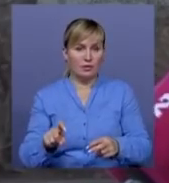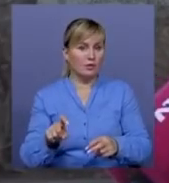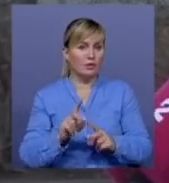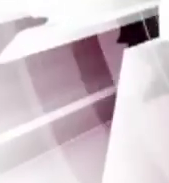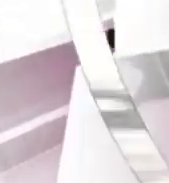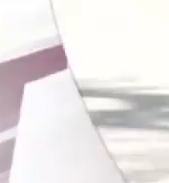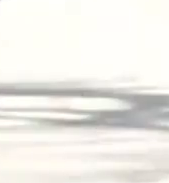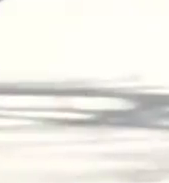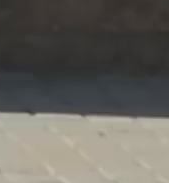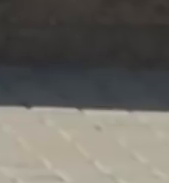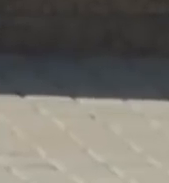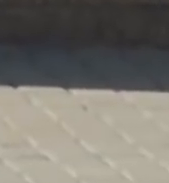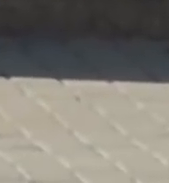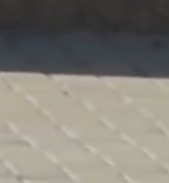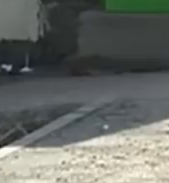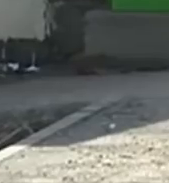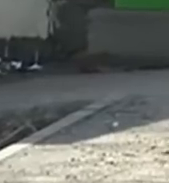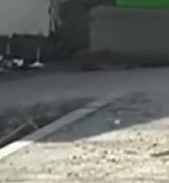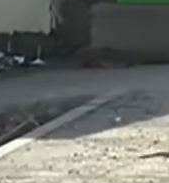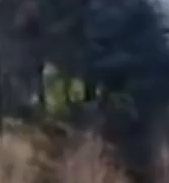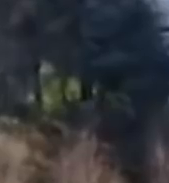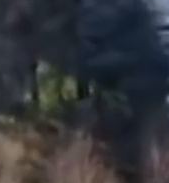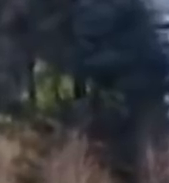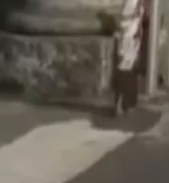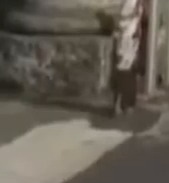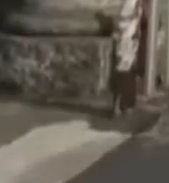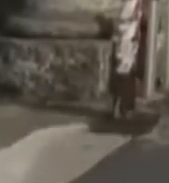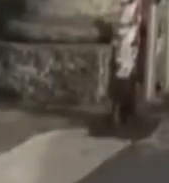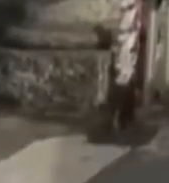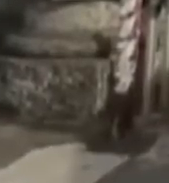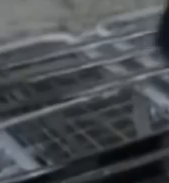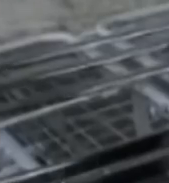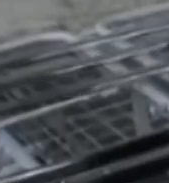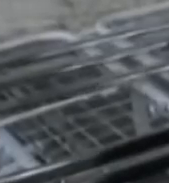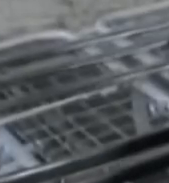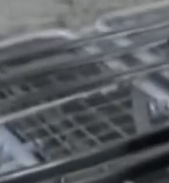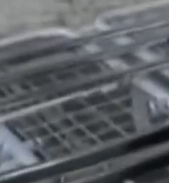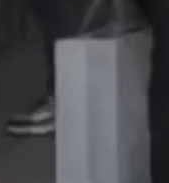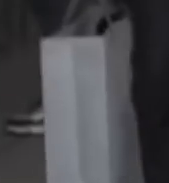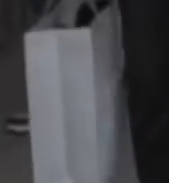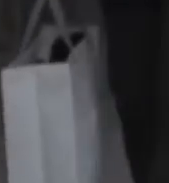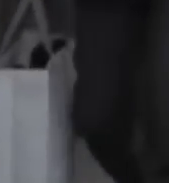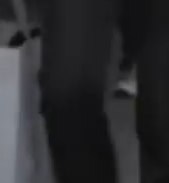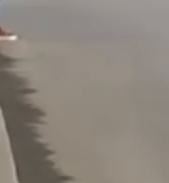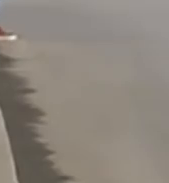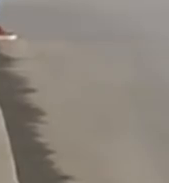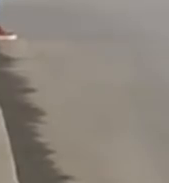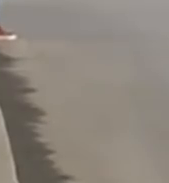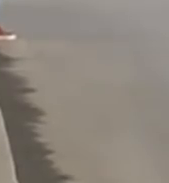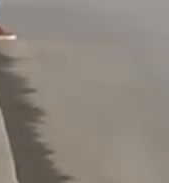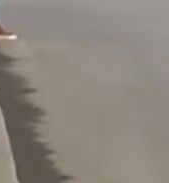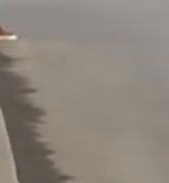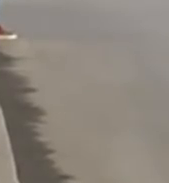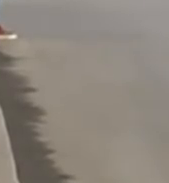быть. Первый день карантина в Алматы проходит без происшествий. А как в таком режиме живут люди в странах, лидирующих по количеству зараженных,